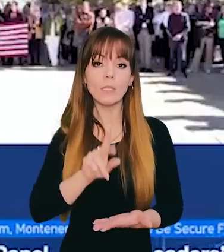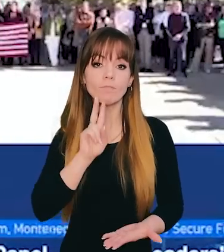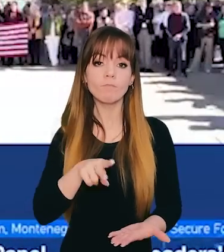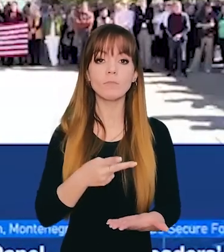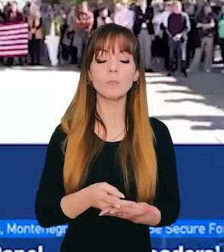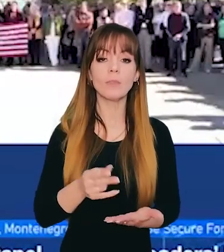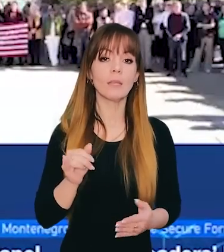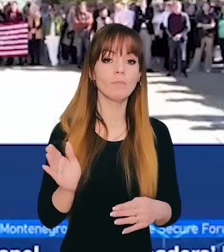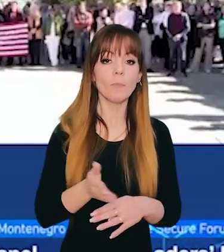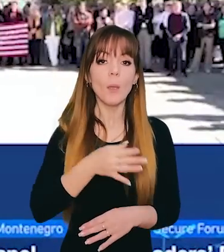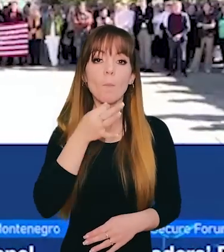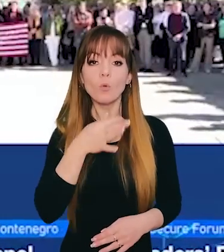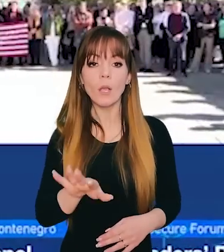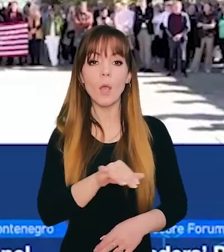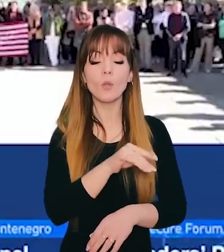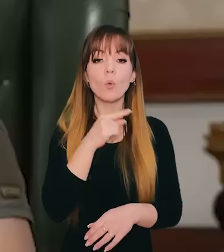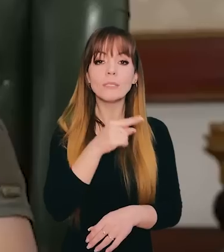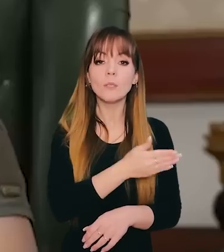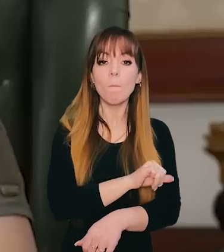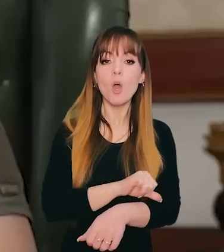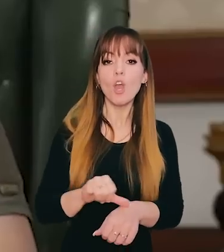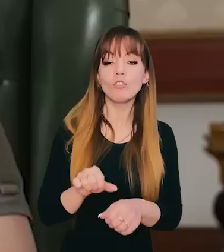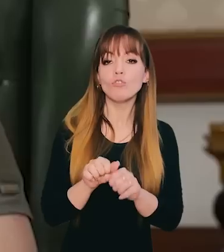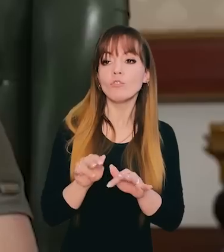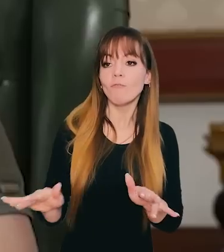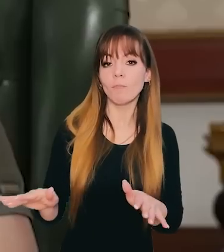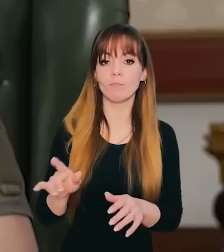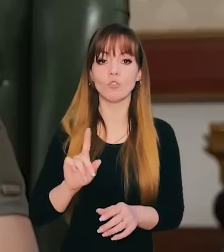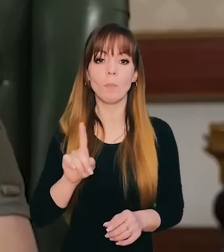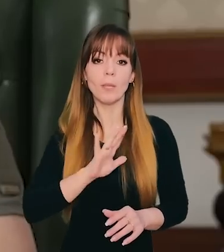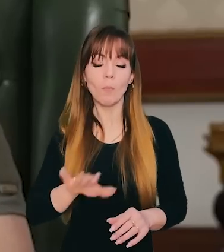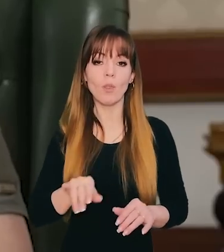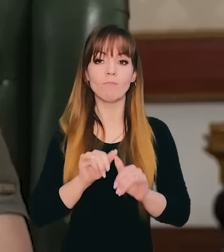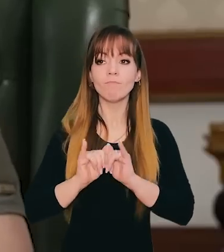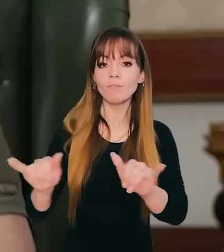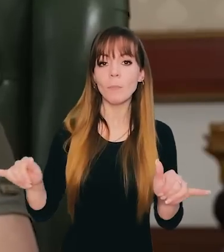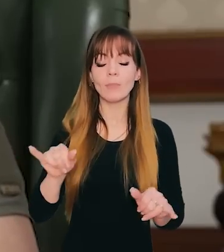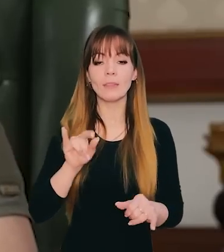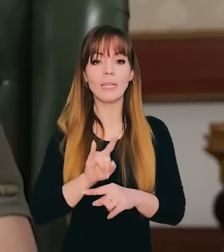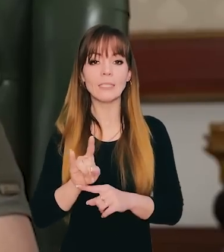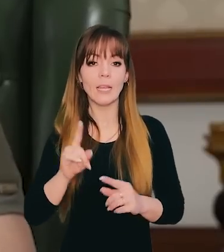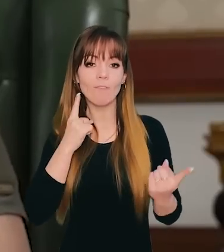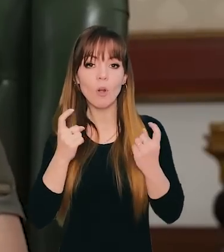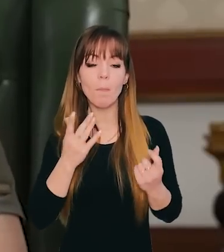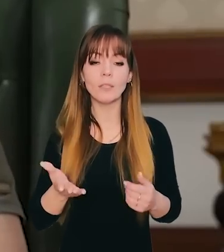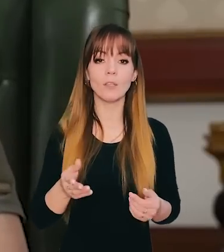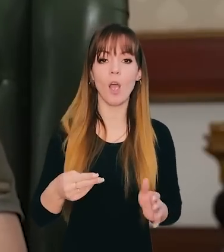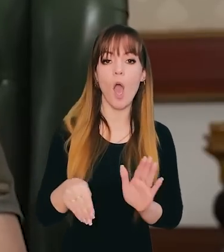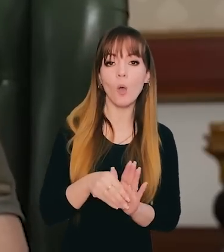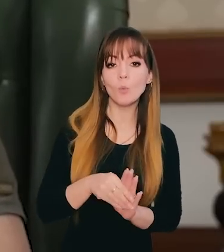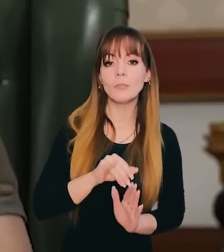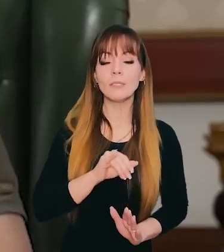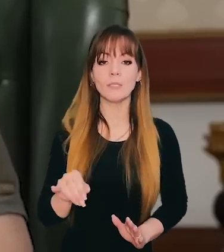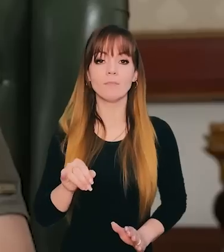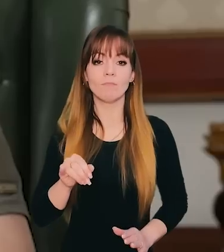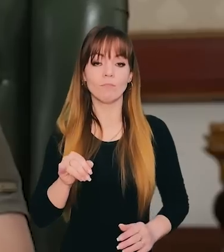Європи повинні демонтувати будь-які а російські мережі впливу щоб не було поширення дезінформації корупції і